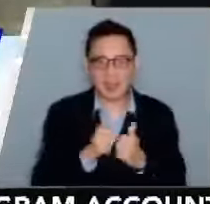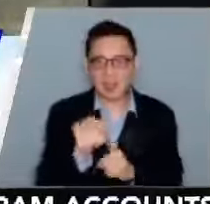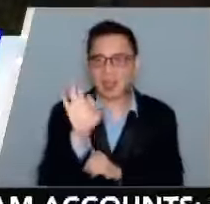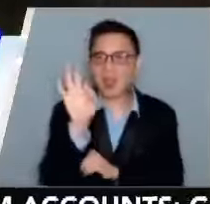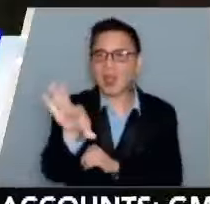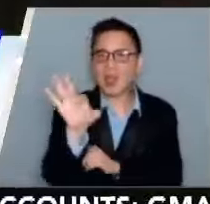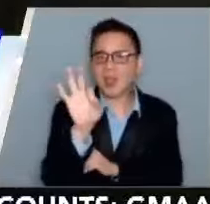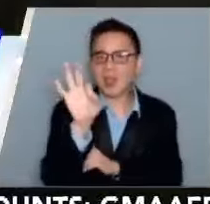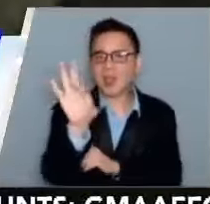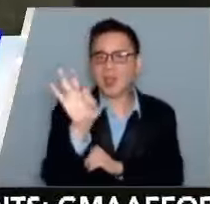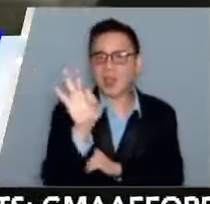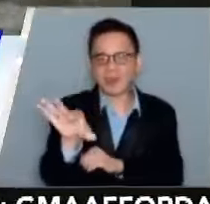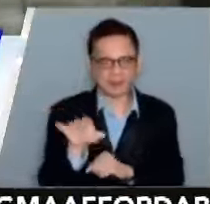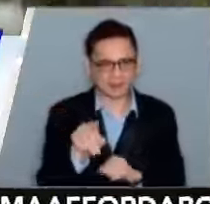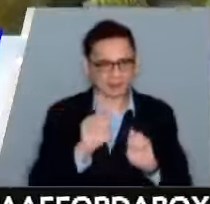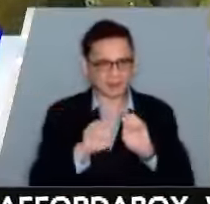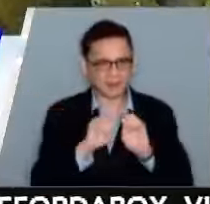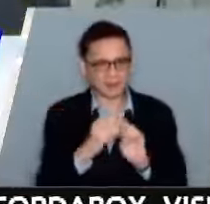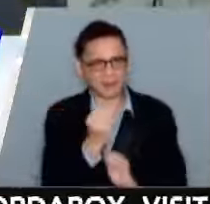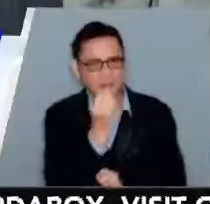Nakakatakam na pang food trip.